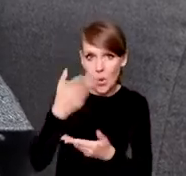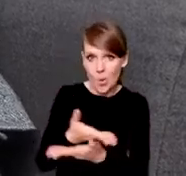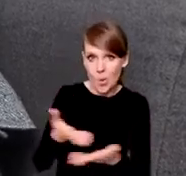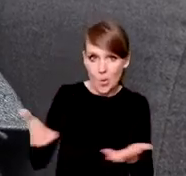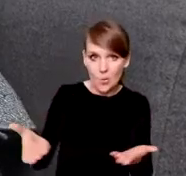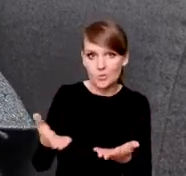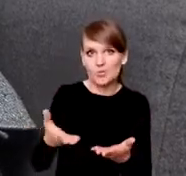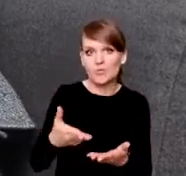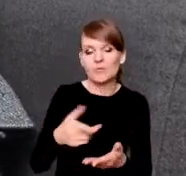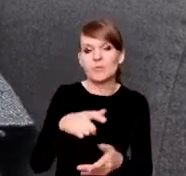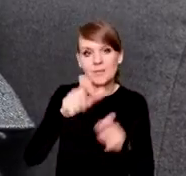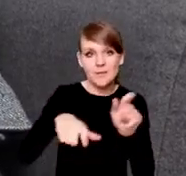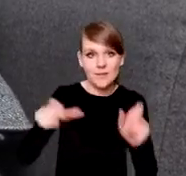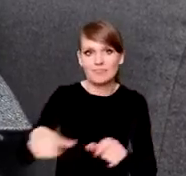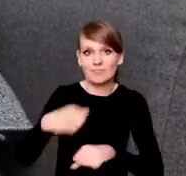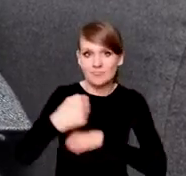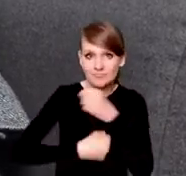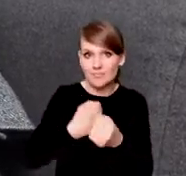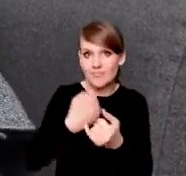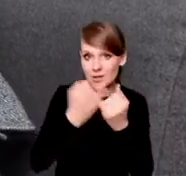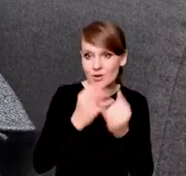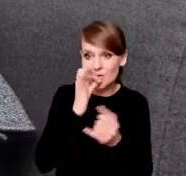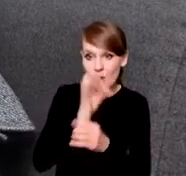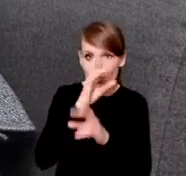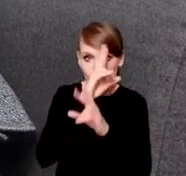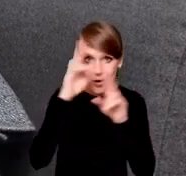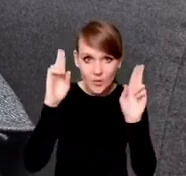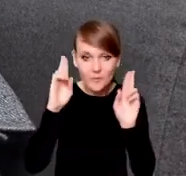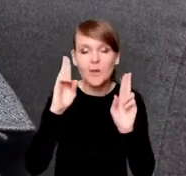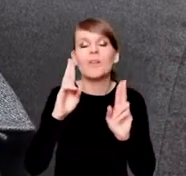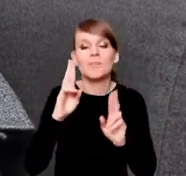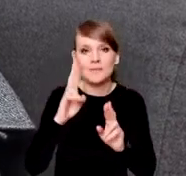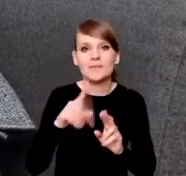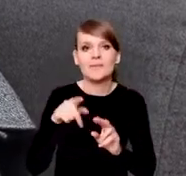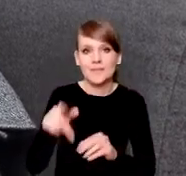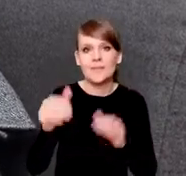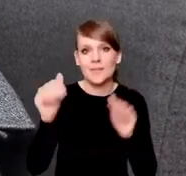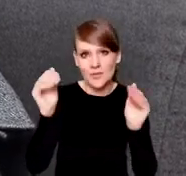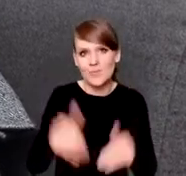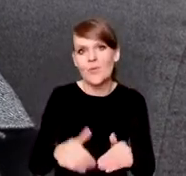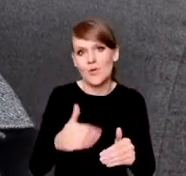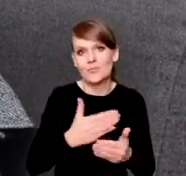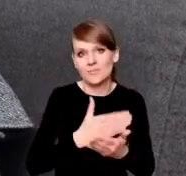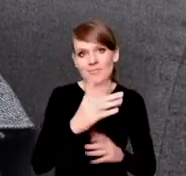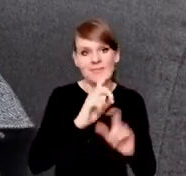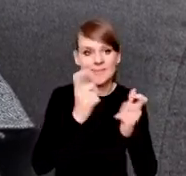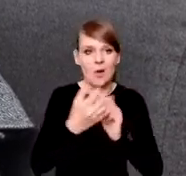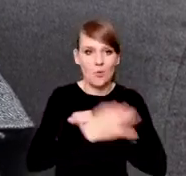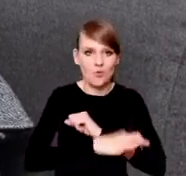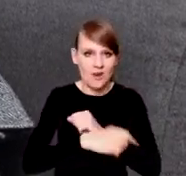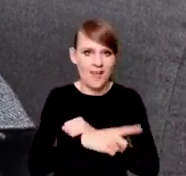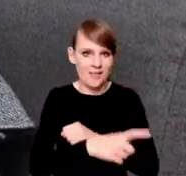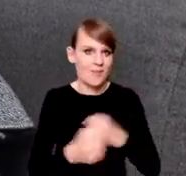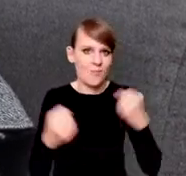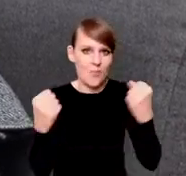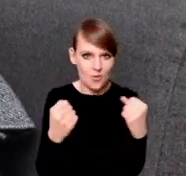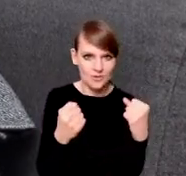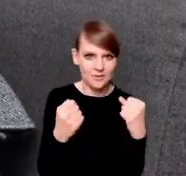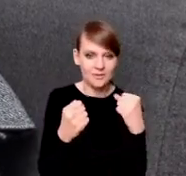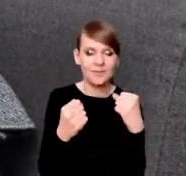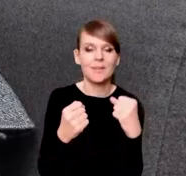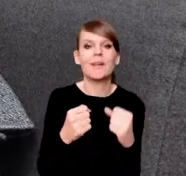dobry sposób rozpoznana może właśnie wzmocnić działanie całej uczelni i z punktu widzenia pracowników